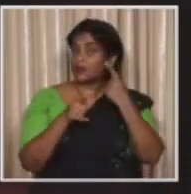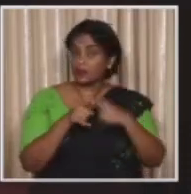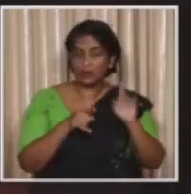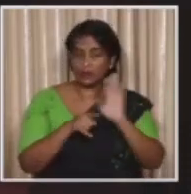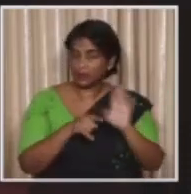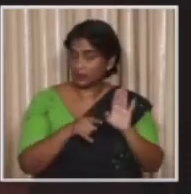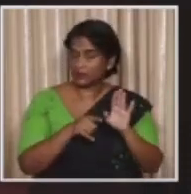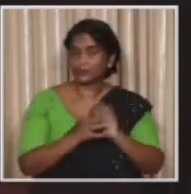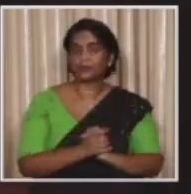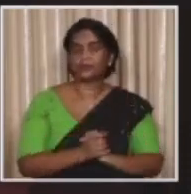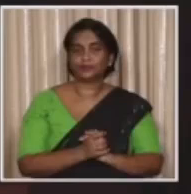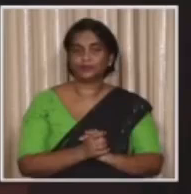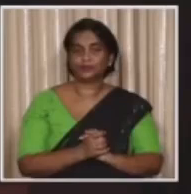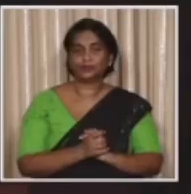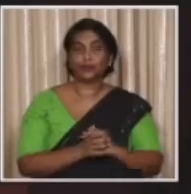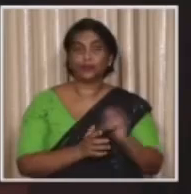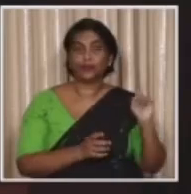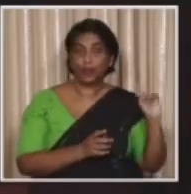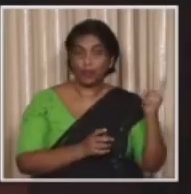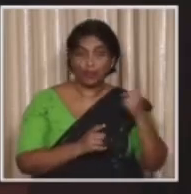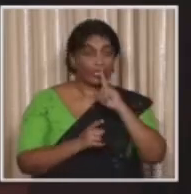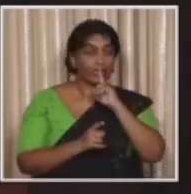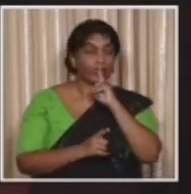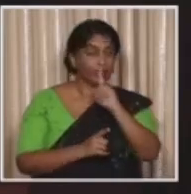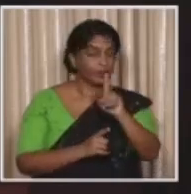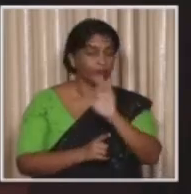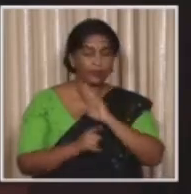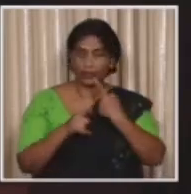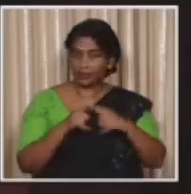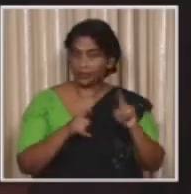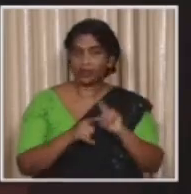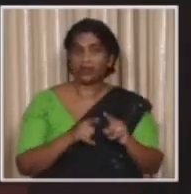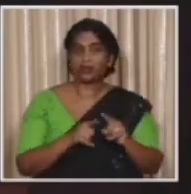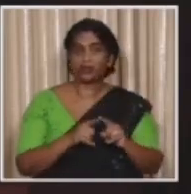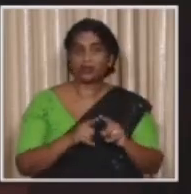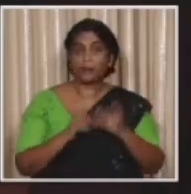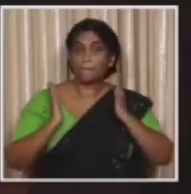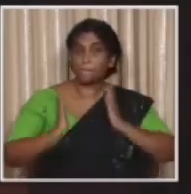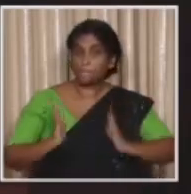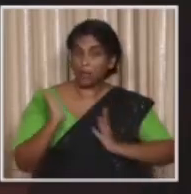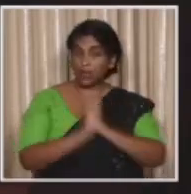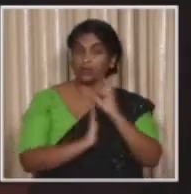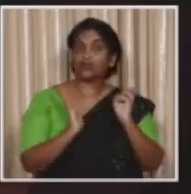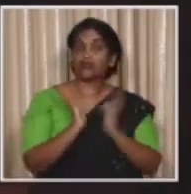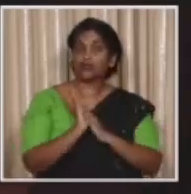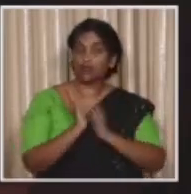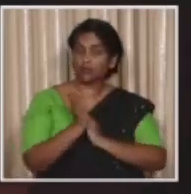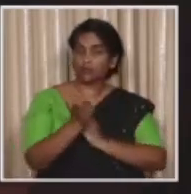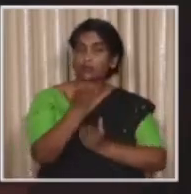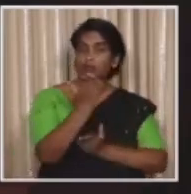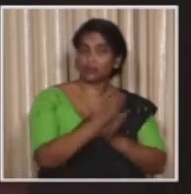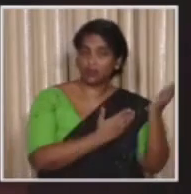නෙවෙයි නියෝග කිරීමක් පමණක් නෙවෙයි මානව හිමිකම් කොමිසමටත් ගිහිල්ලා